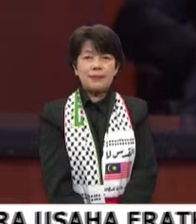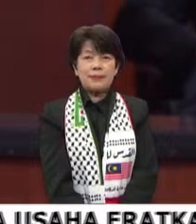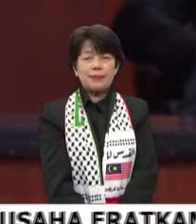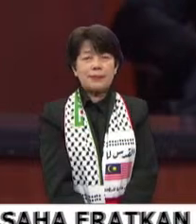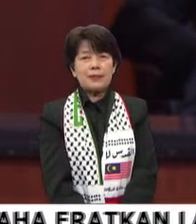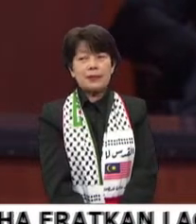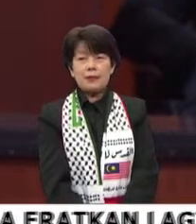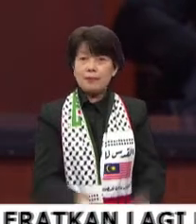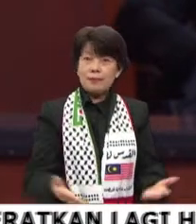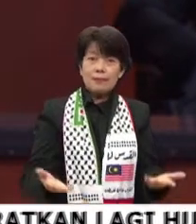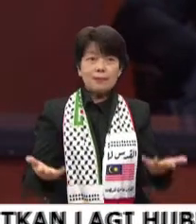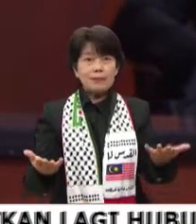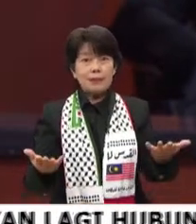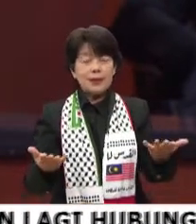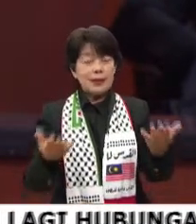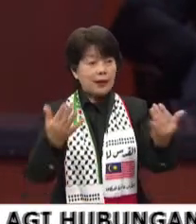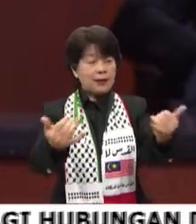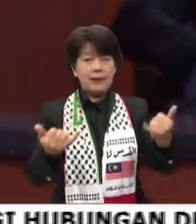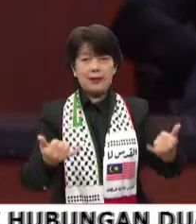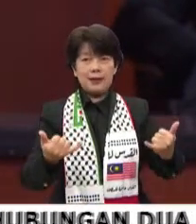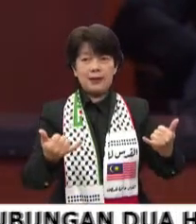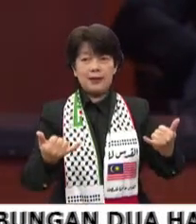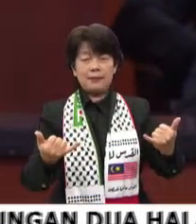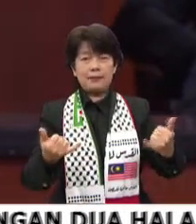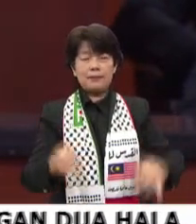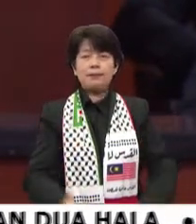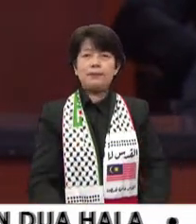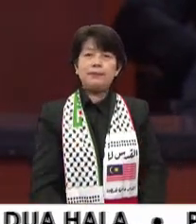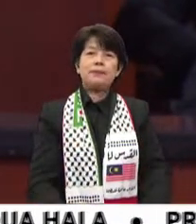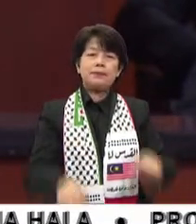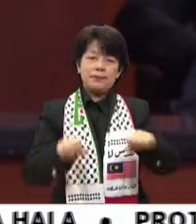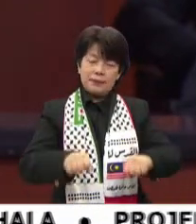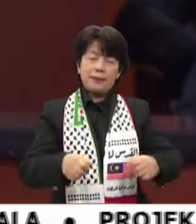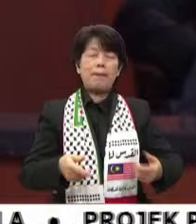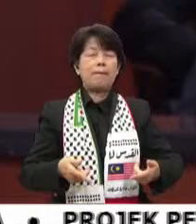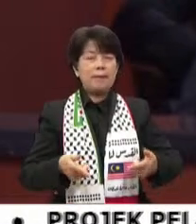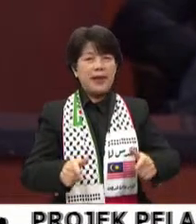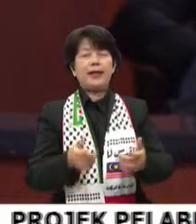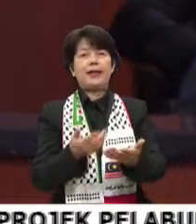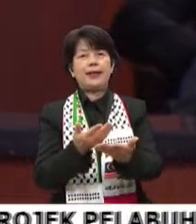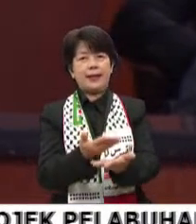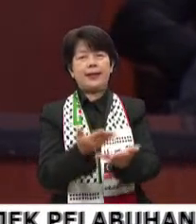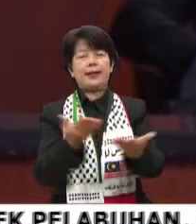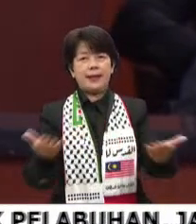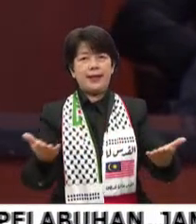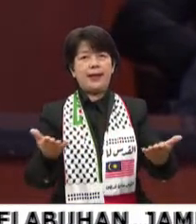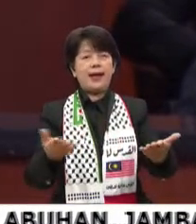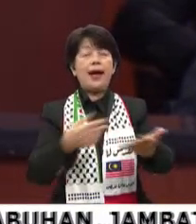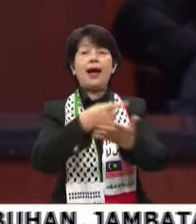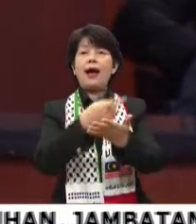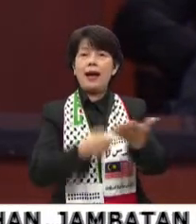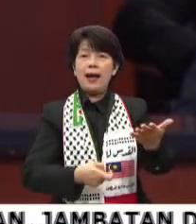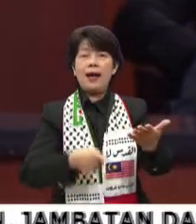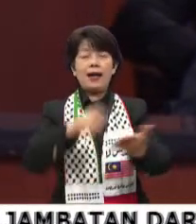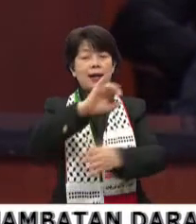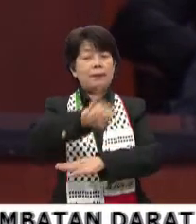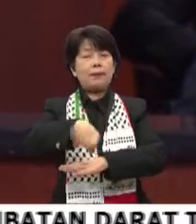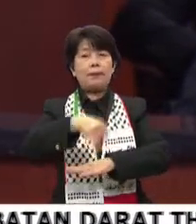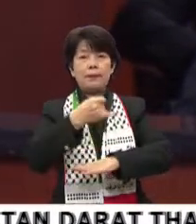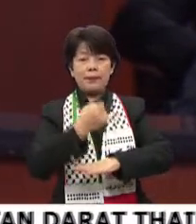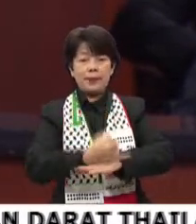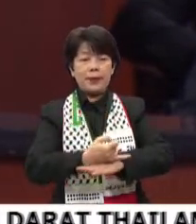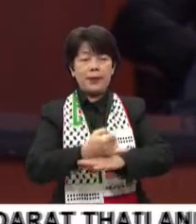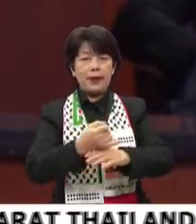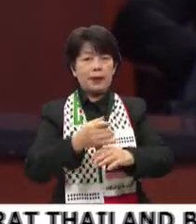kasih setakat ni masih dibenarkan dibenarkan dan harga import dengan harga